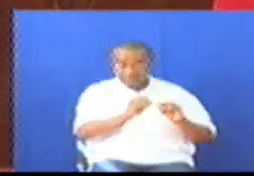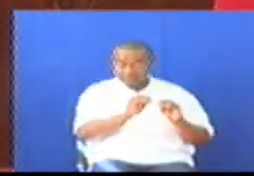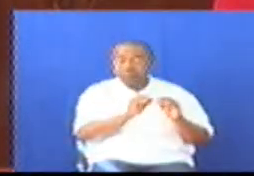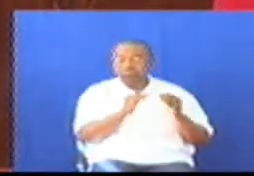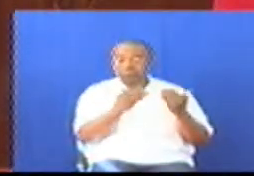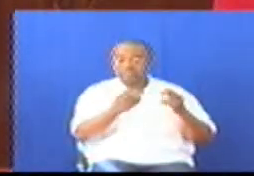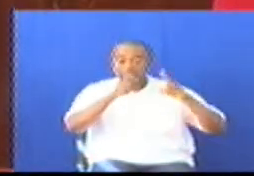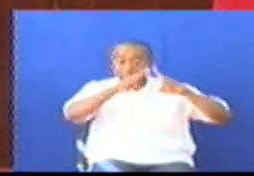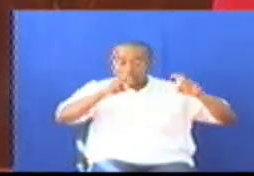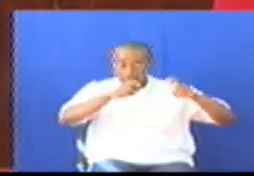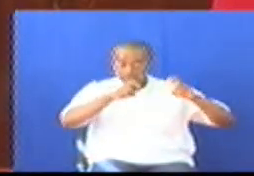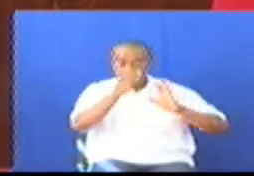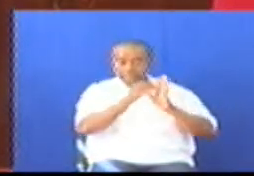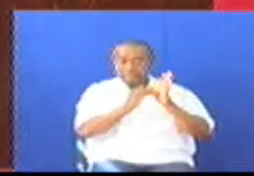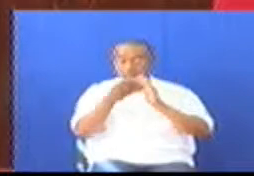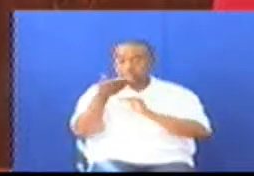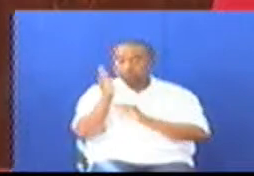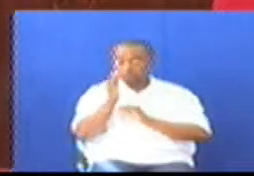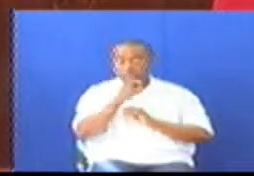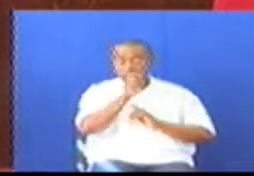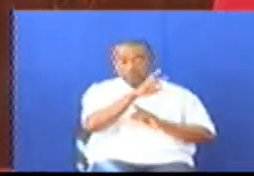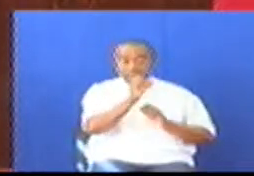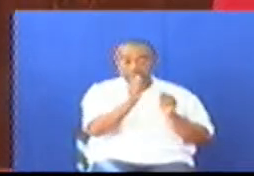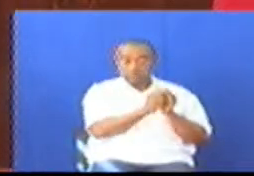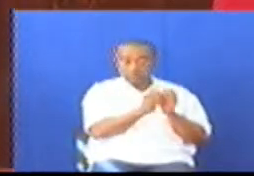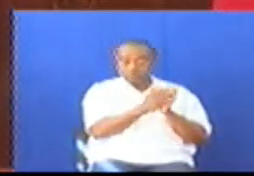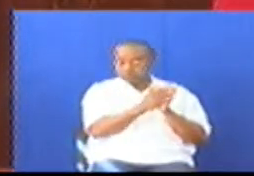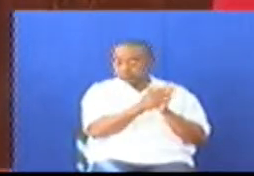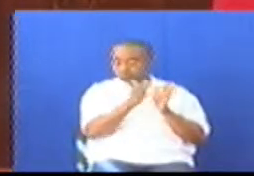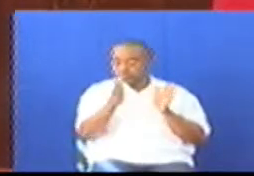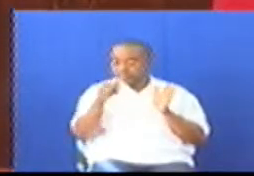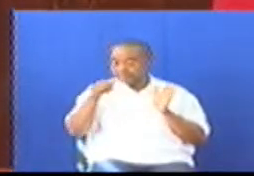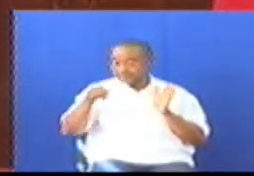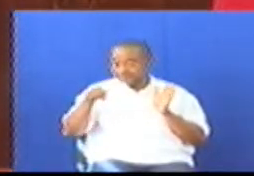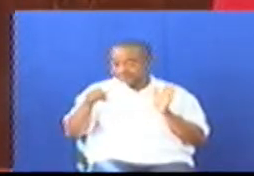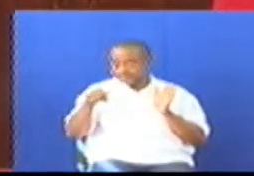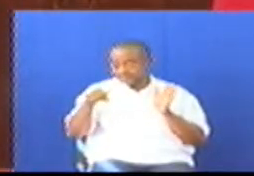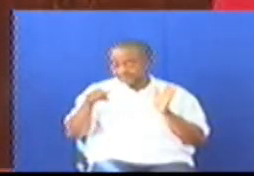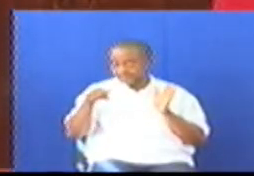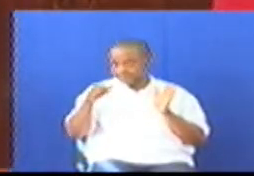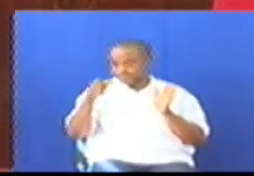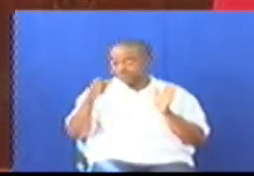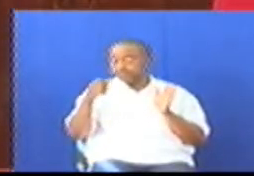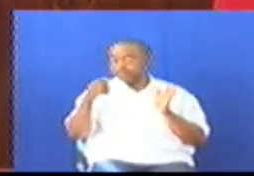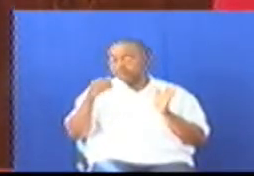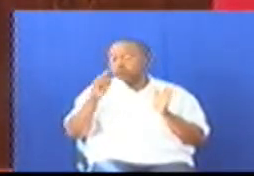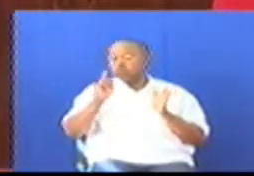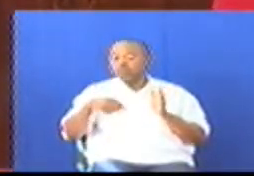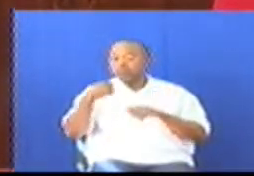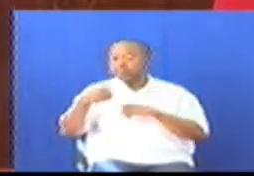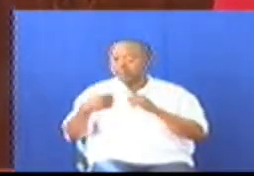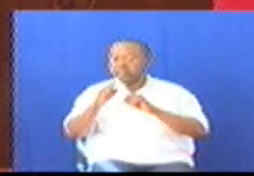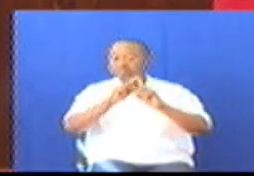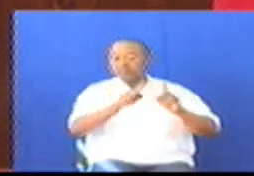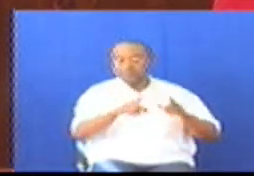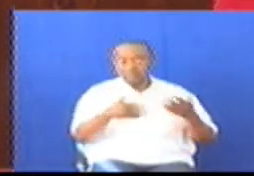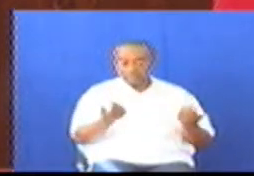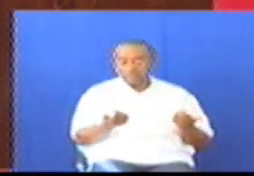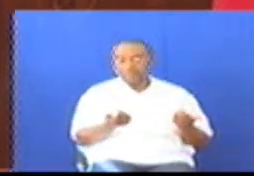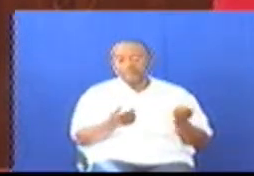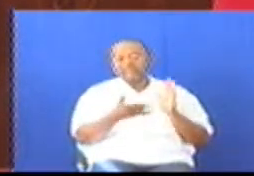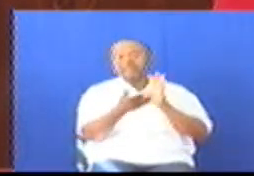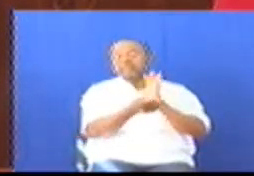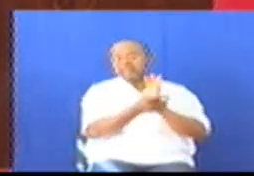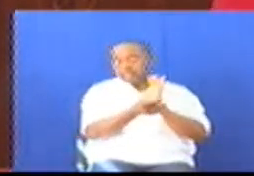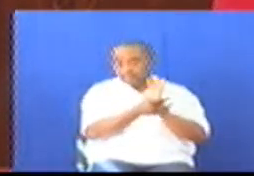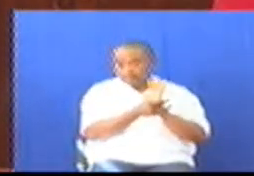mwaka 2010 mpaka sasa hivi, kuna miradi mbalimbali ya tehama